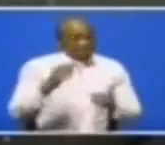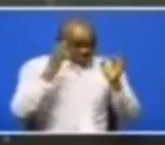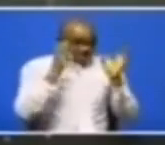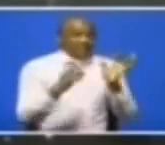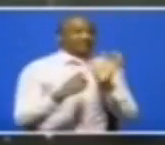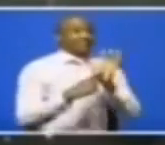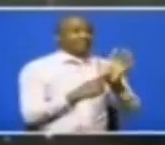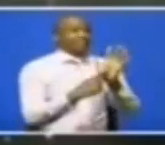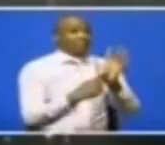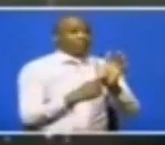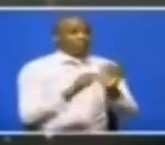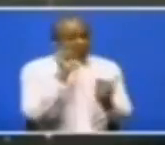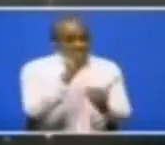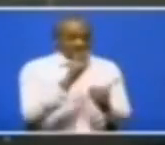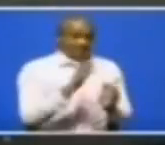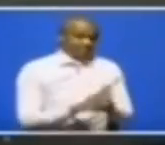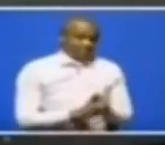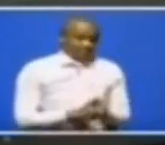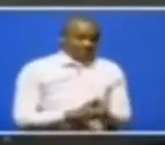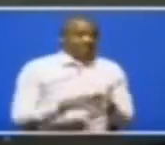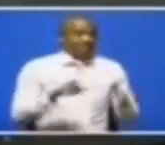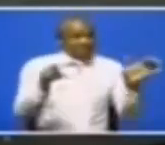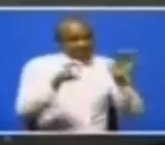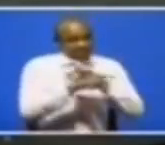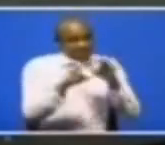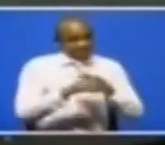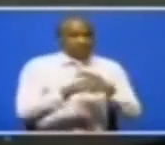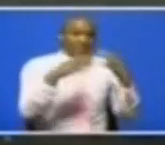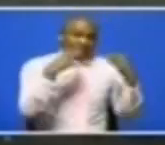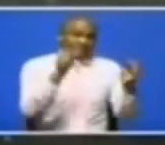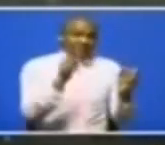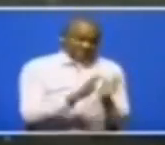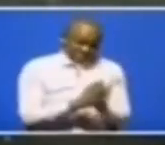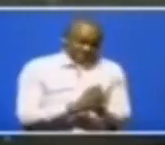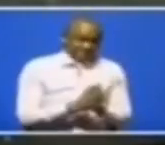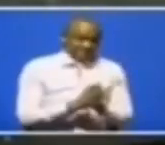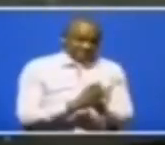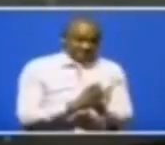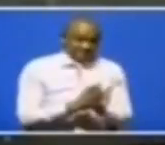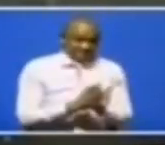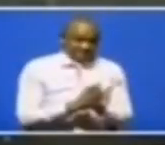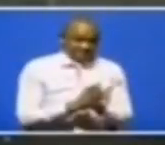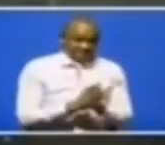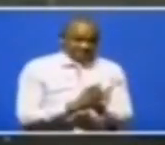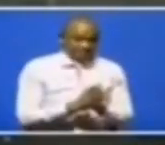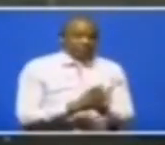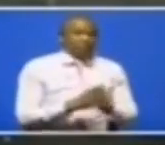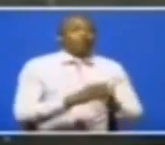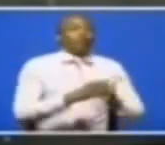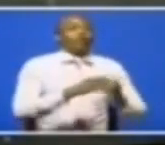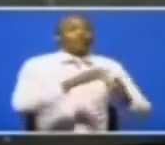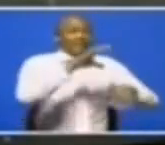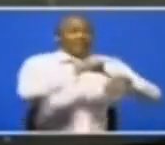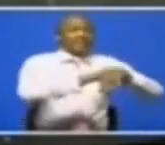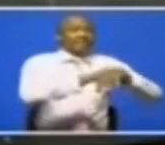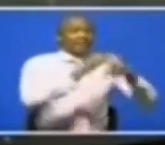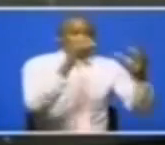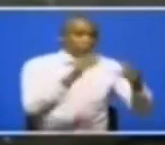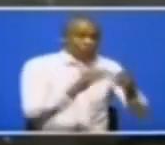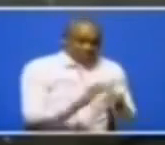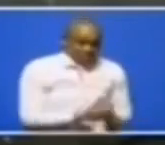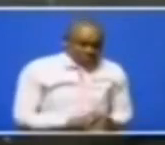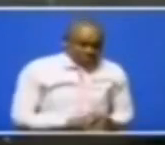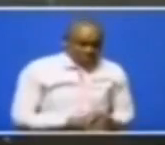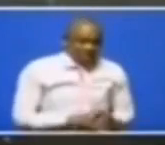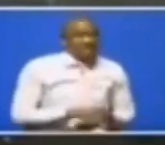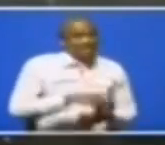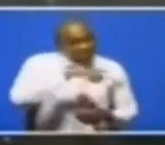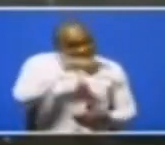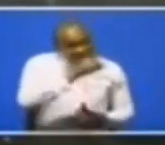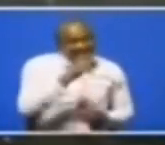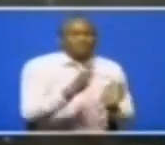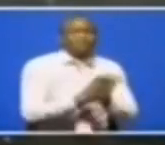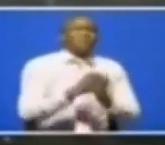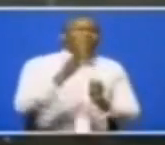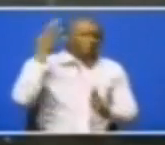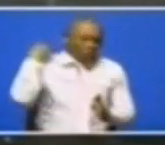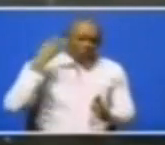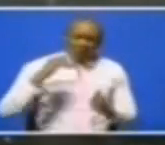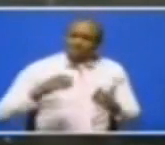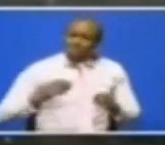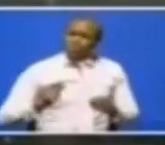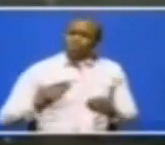kama makamu wa rais, naibu wa rais wa mrengo wa NASA alipanda